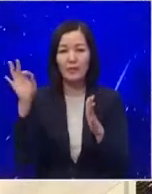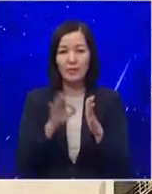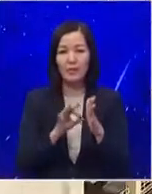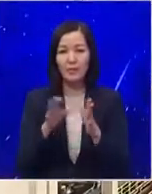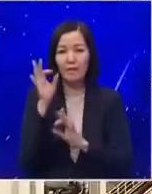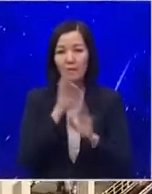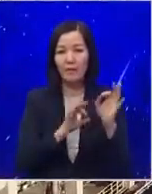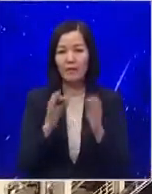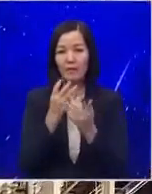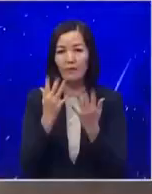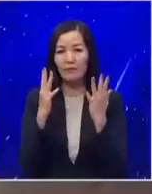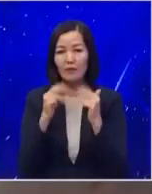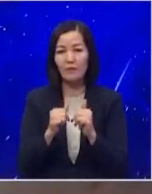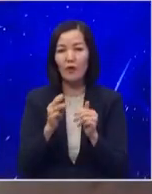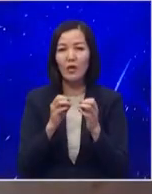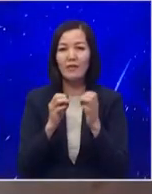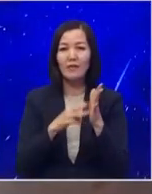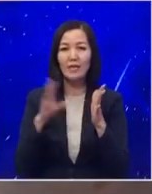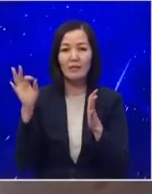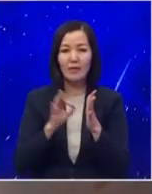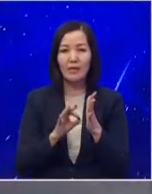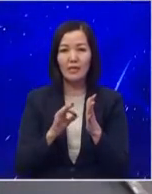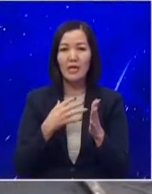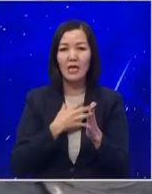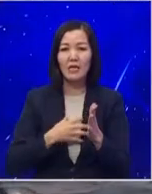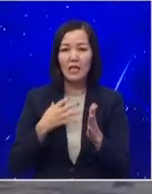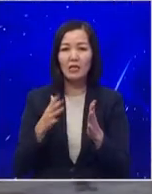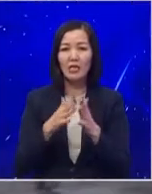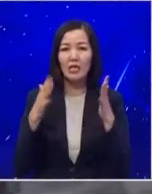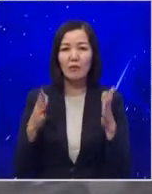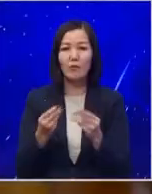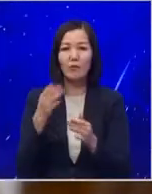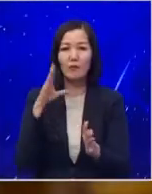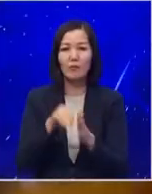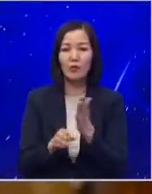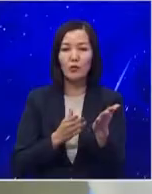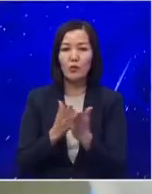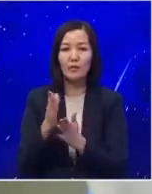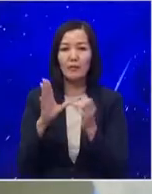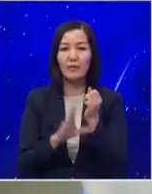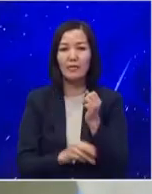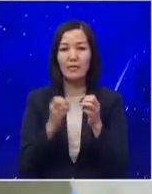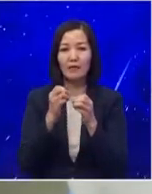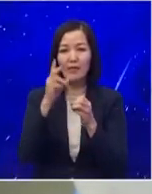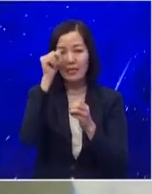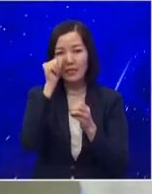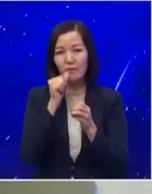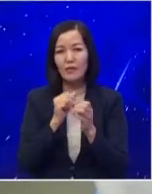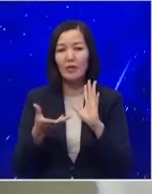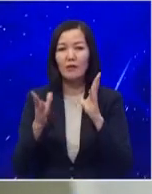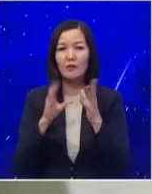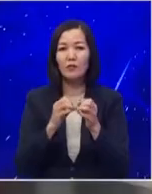фармацевтических препаратов на 19 процентов значительные объемы инвестиций в отрасль за последние 12 месяцев они составили почти